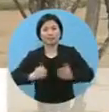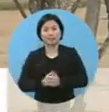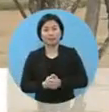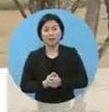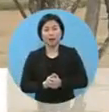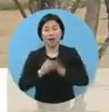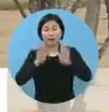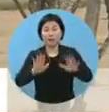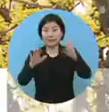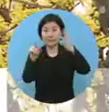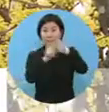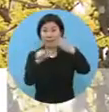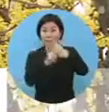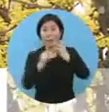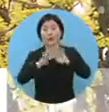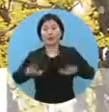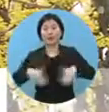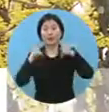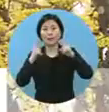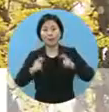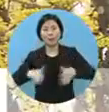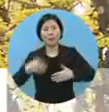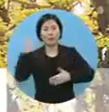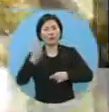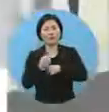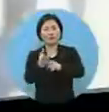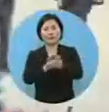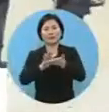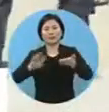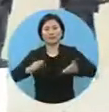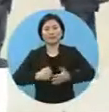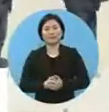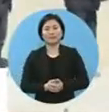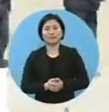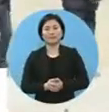봄의 향기가 싱그러운 3월, 남도의 봄 소식 전해드립니다.